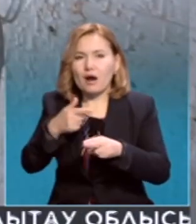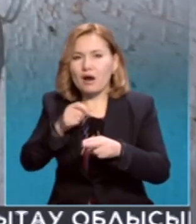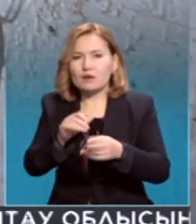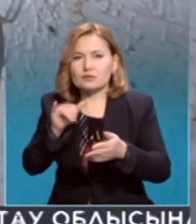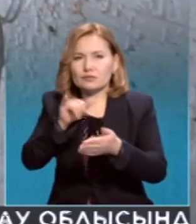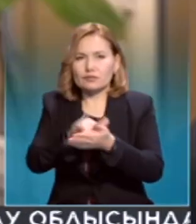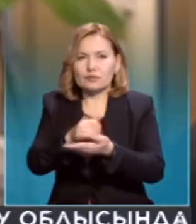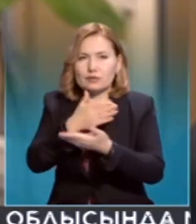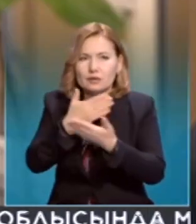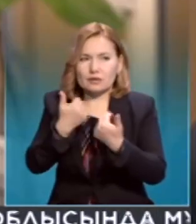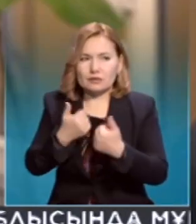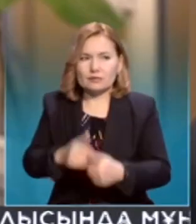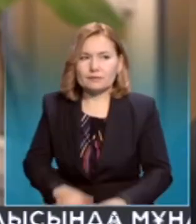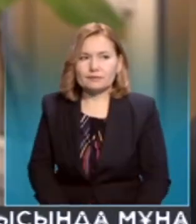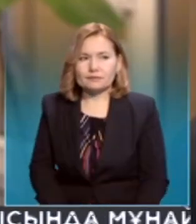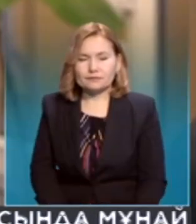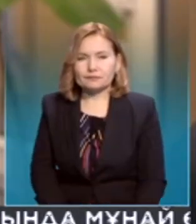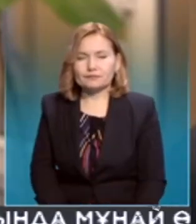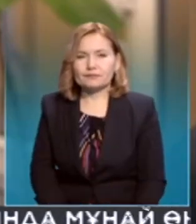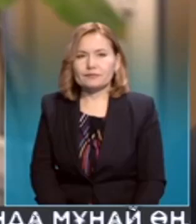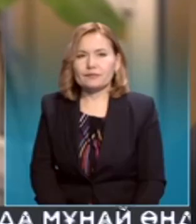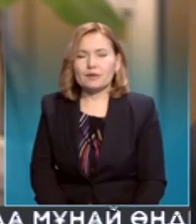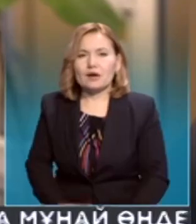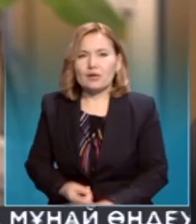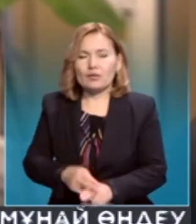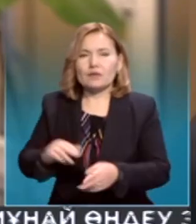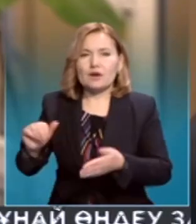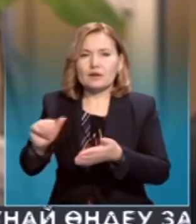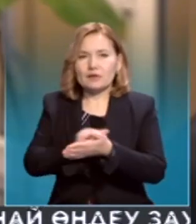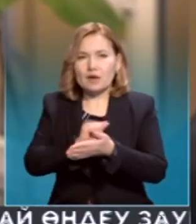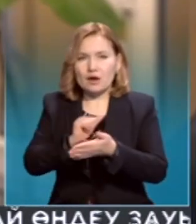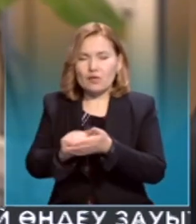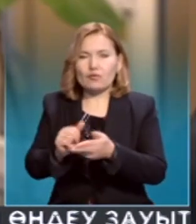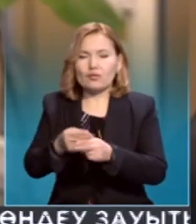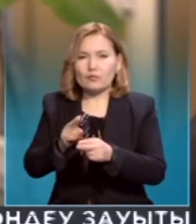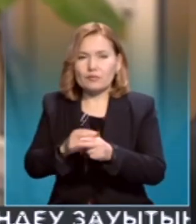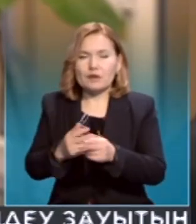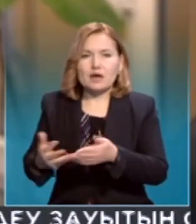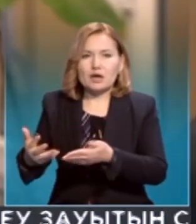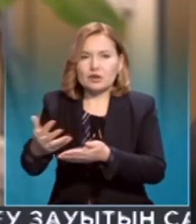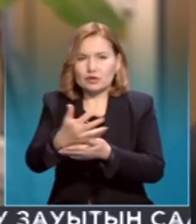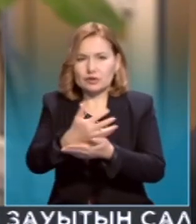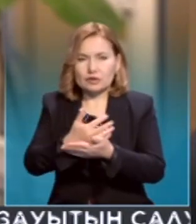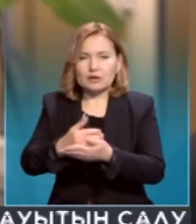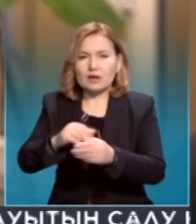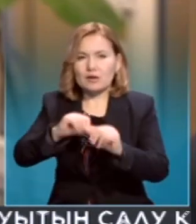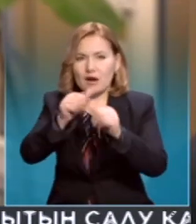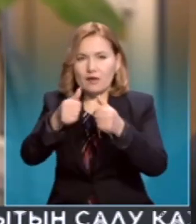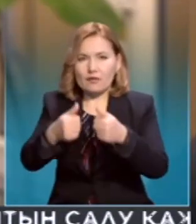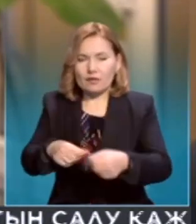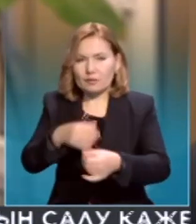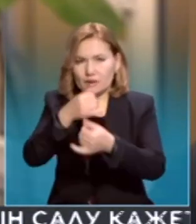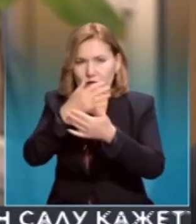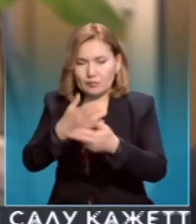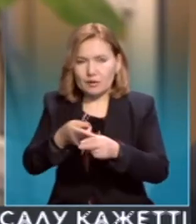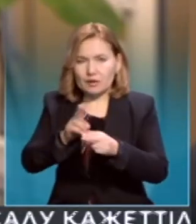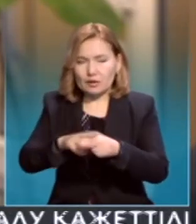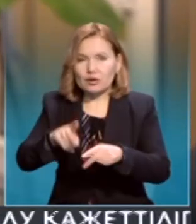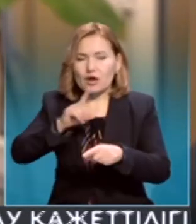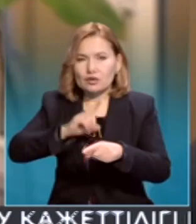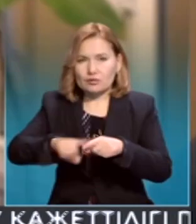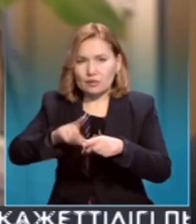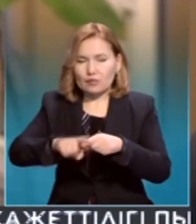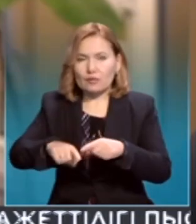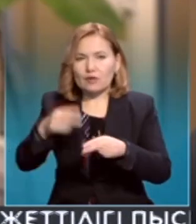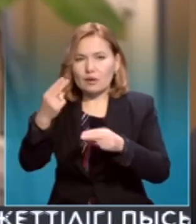болып шықты. Ешқандай себеп жоқ. Сол документті жиналмай кішкене не қылдық. Документтерді кеше неден жиналып тапсырып қойғанбыз.